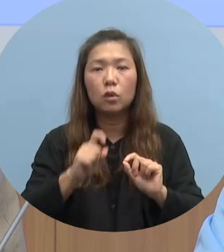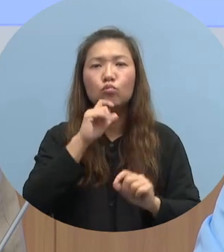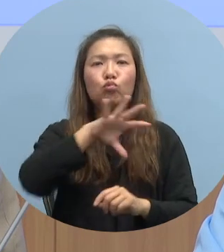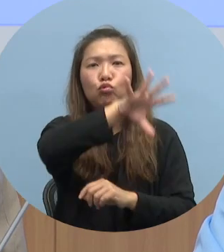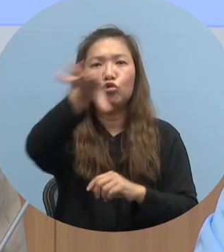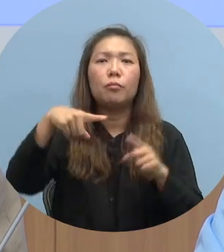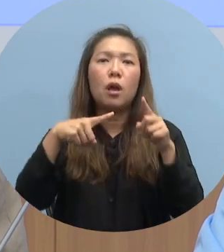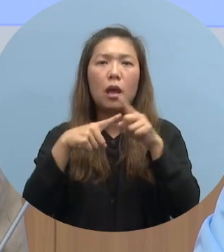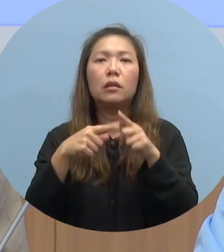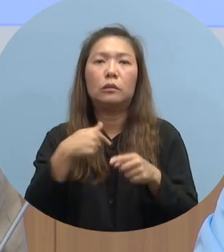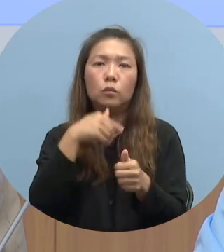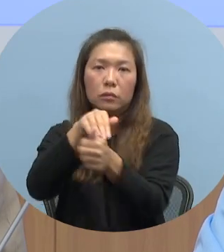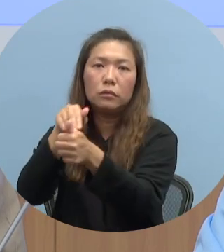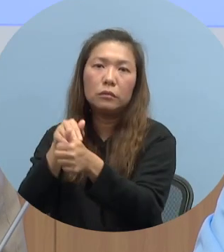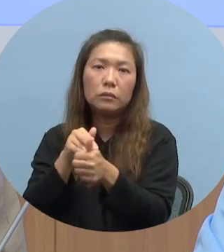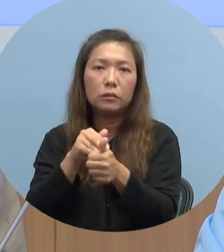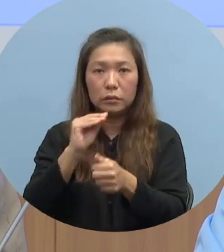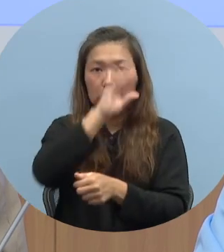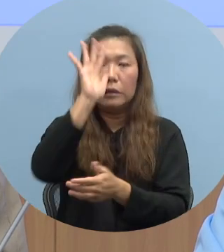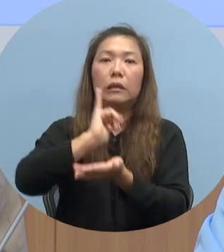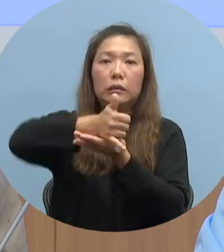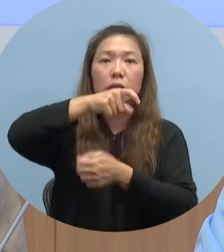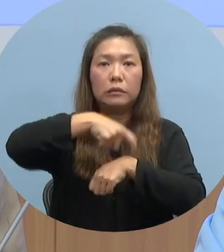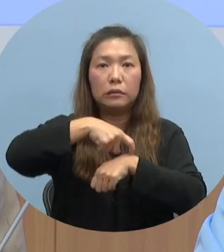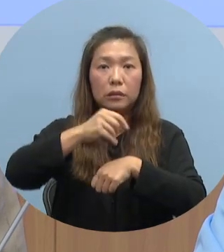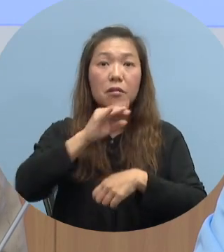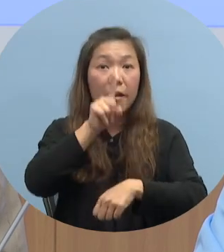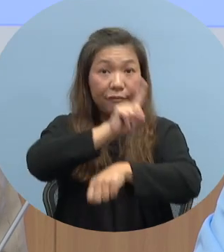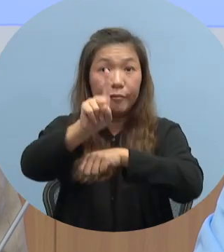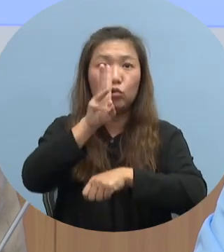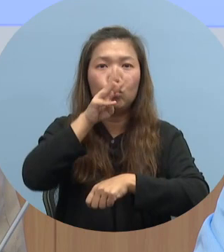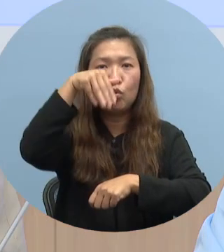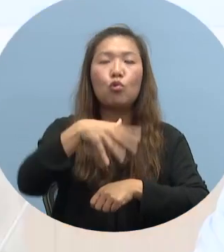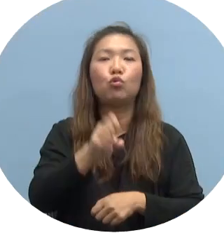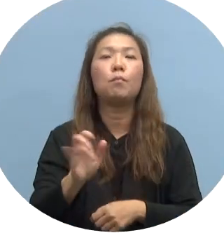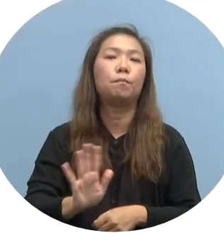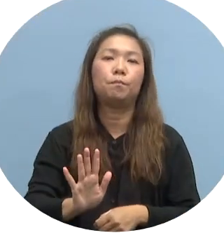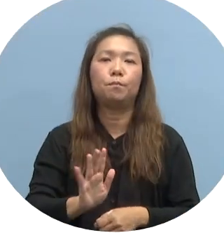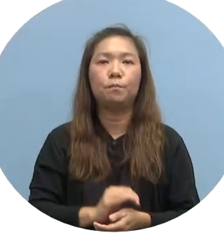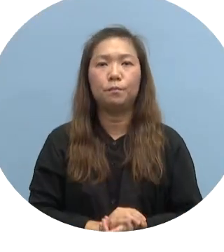有居民咧，朝頭早起身頭嗰一分鐘嘅水咧唔好用，